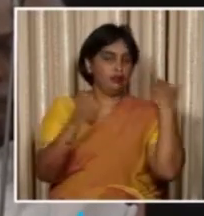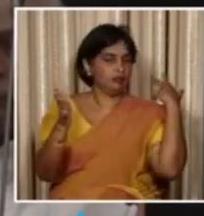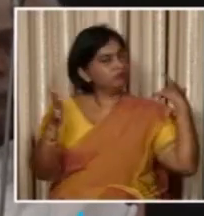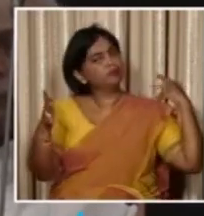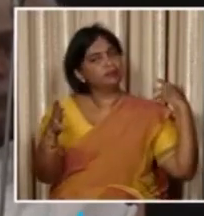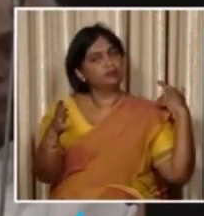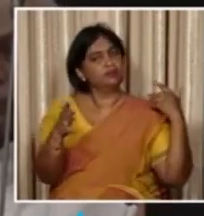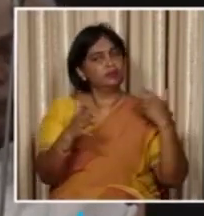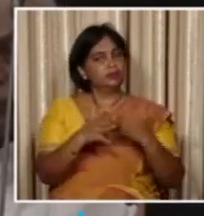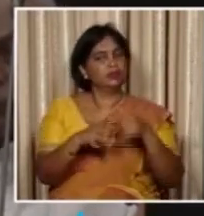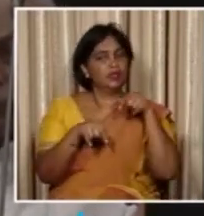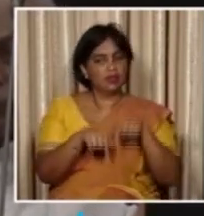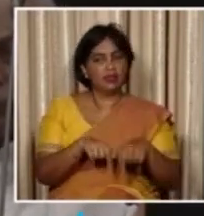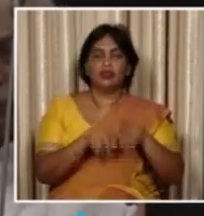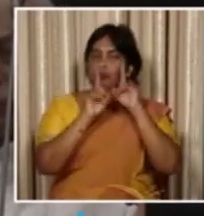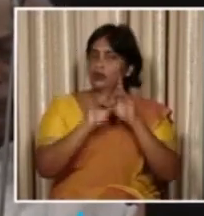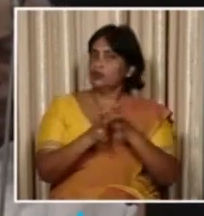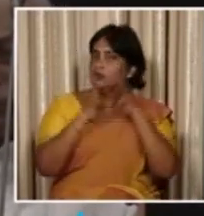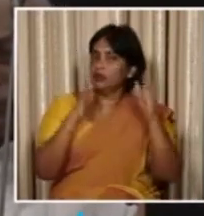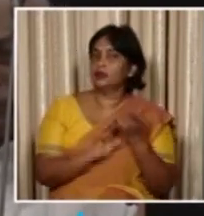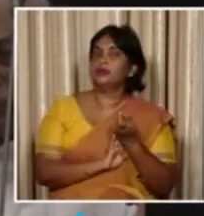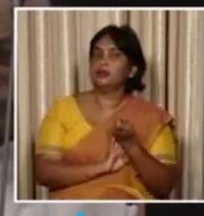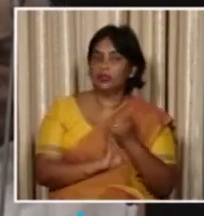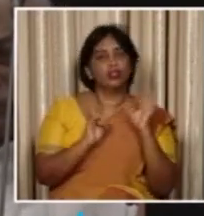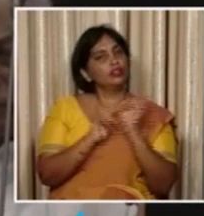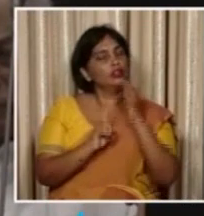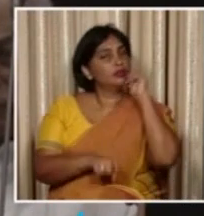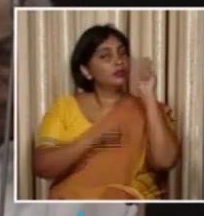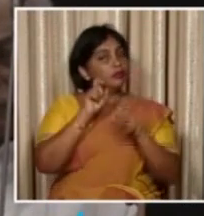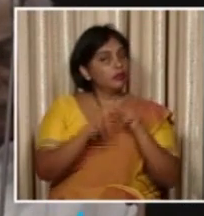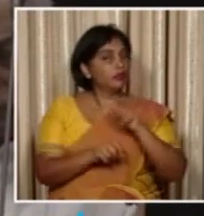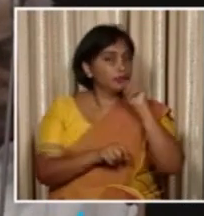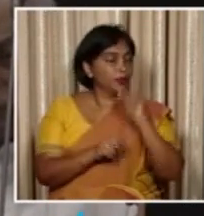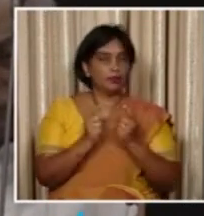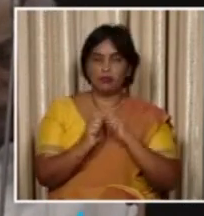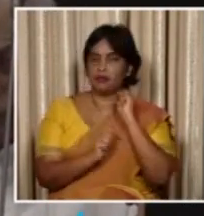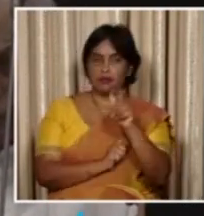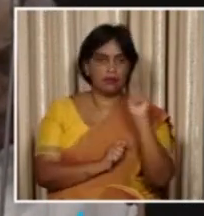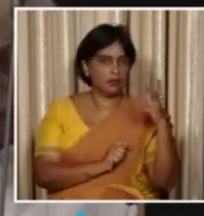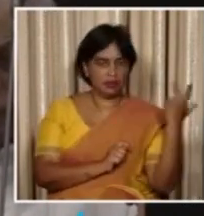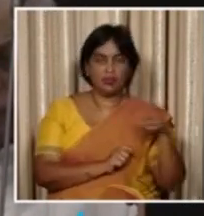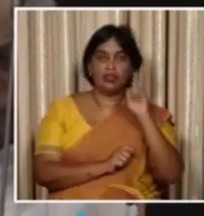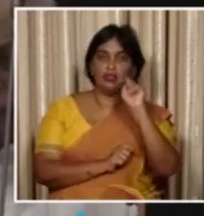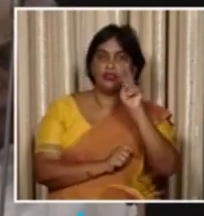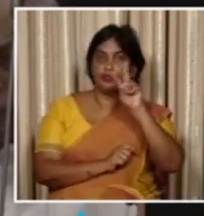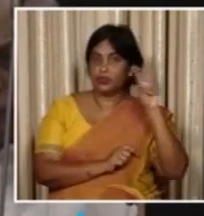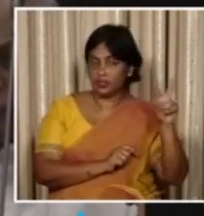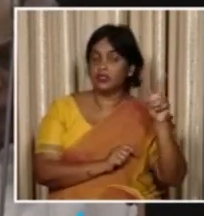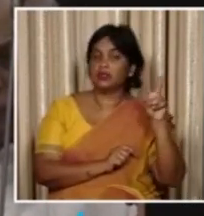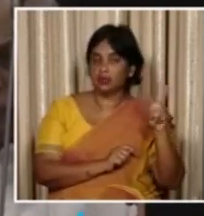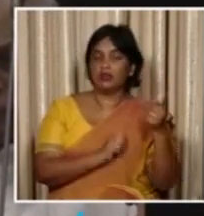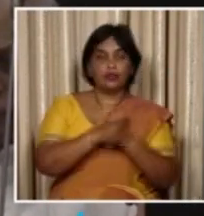පටන් මේසා විශාල මුදලක් දිලිඳු ජනතාව කිසිදා ලබා දී නැහැ. 2022